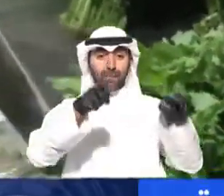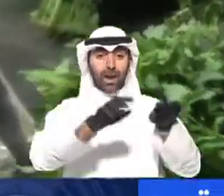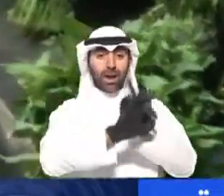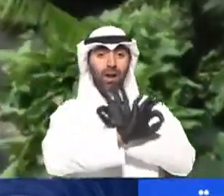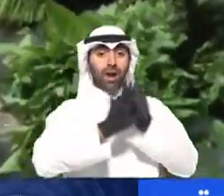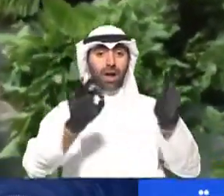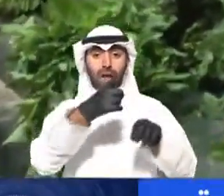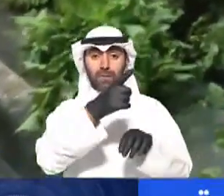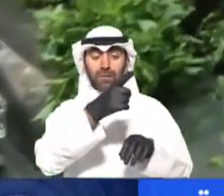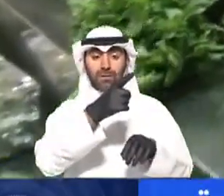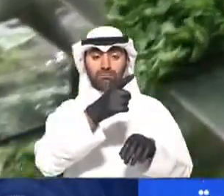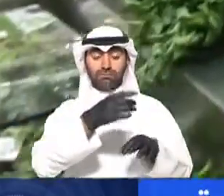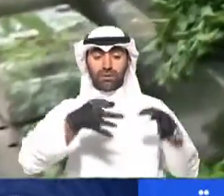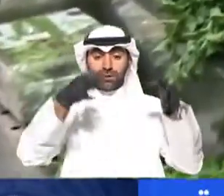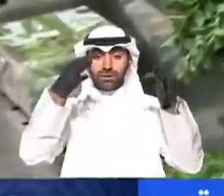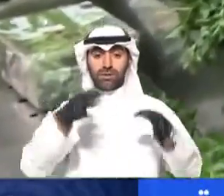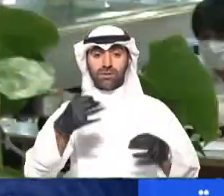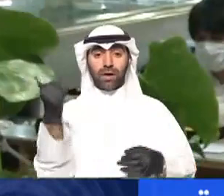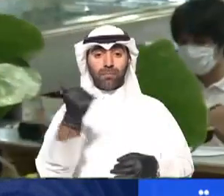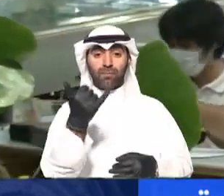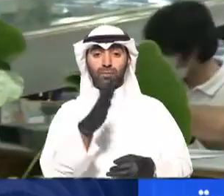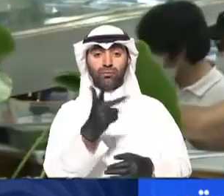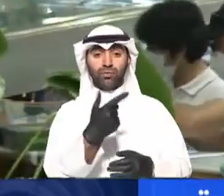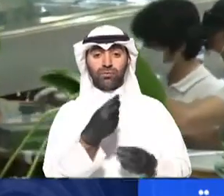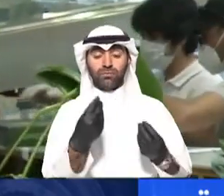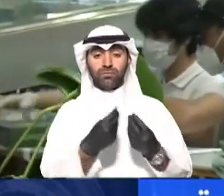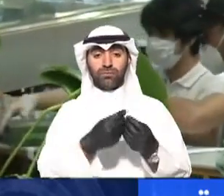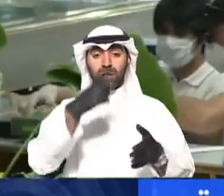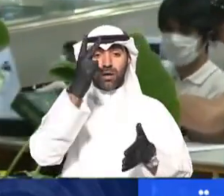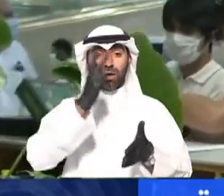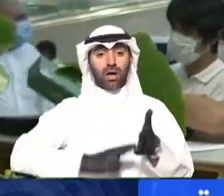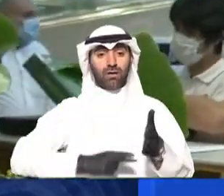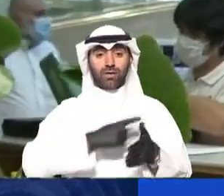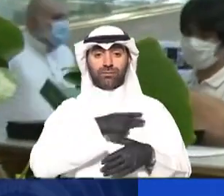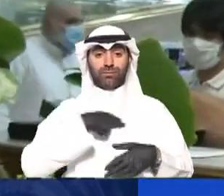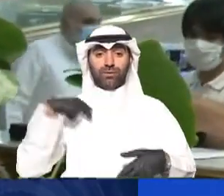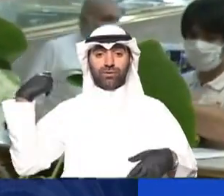وأمن المواطن والمقيم. بلدية الكويت دائما حريصة على تواجد